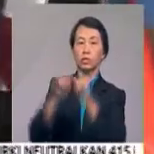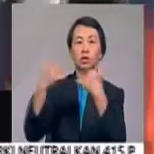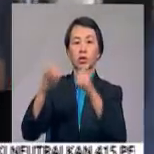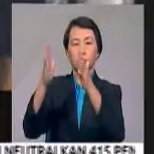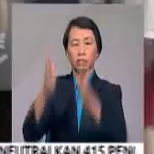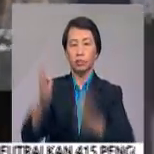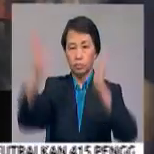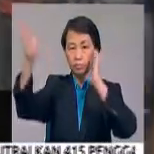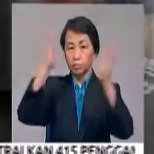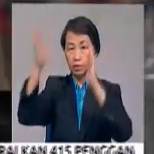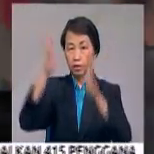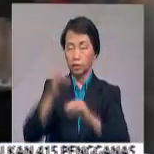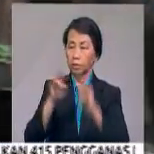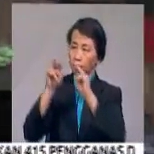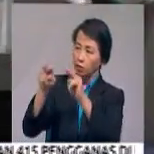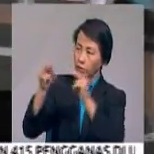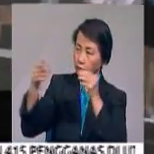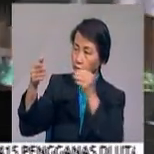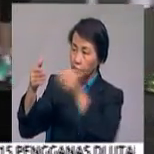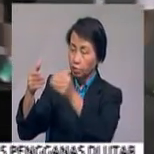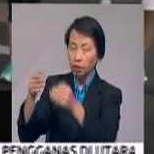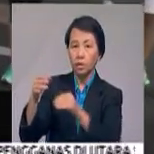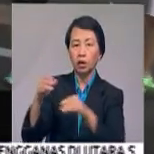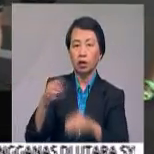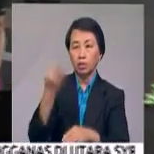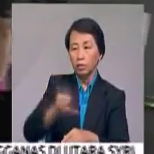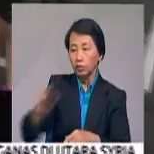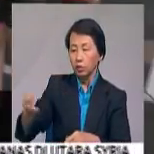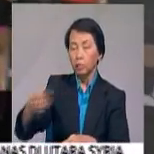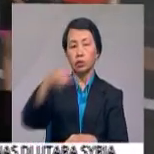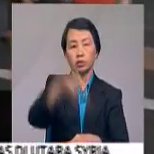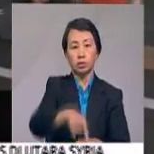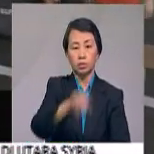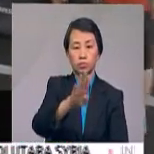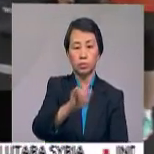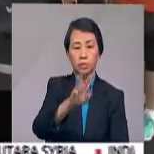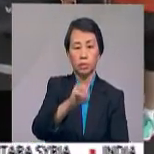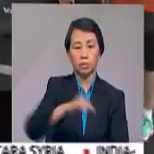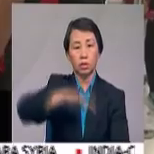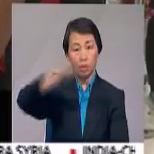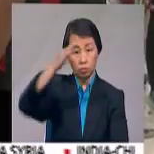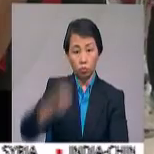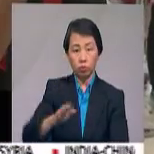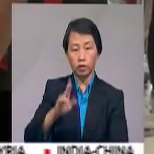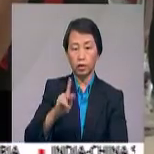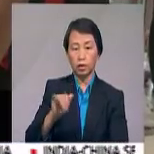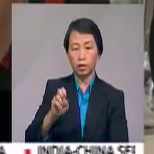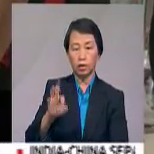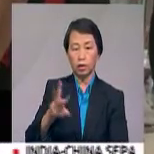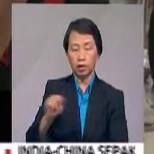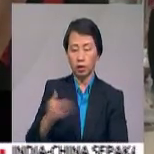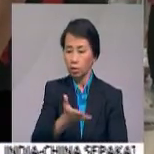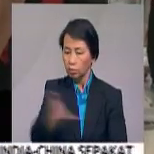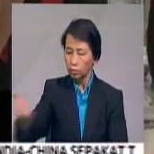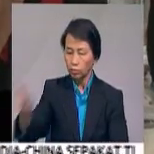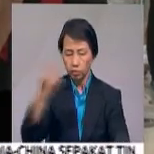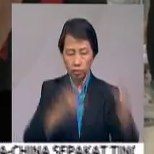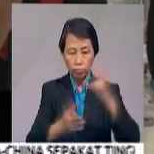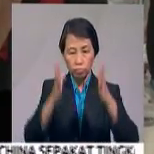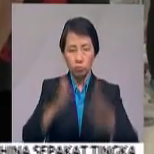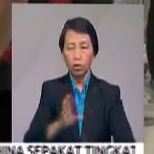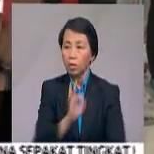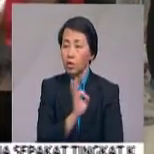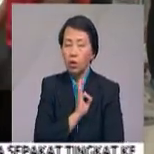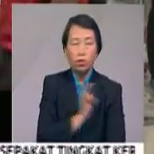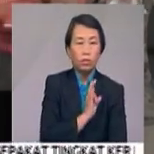atlet-atlet kebangsaan dan melihat dengan lebih dekat fasiliti di Akademi Badminton Malaysia Bukit Kiara. Rata-rata pengunjung yang kami temui menyatakan rasa